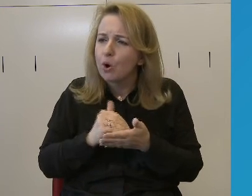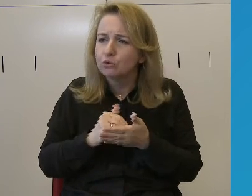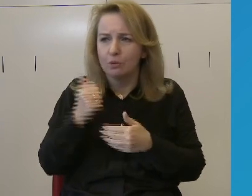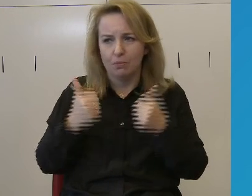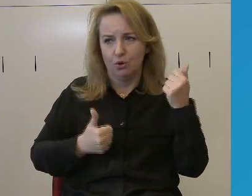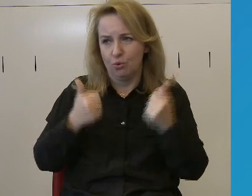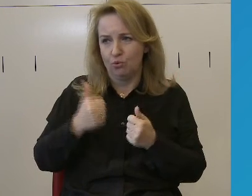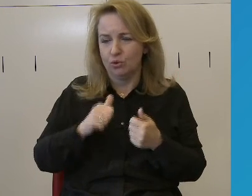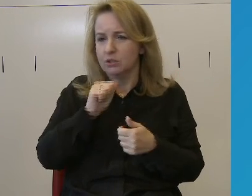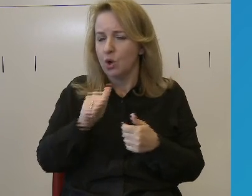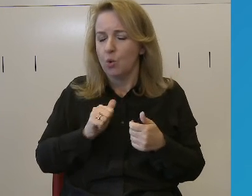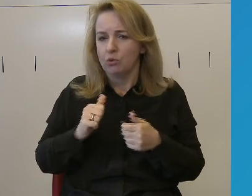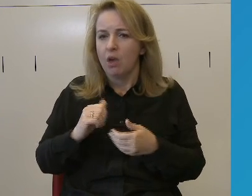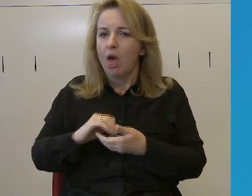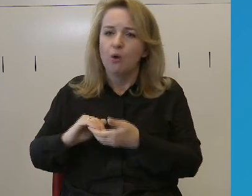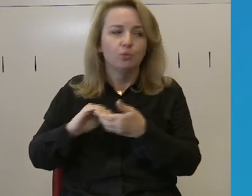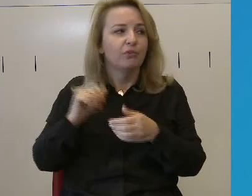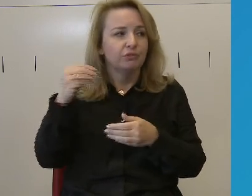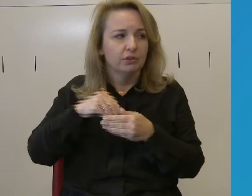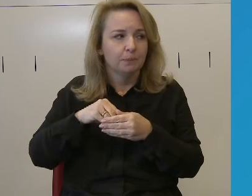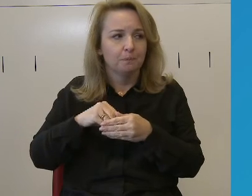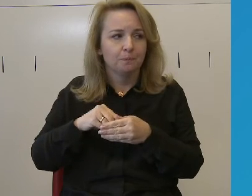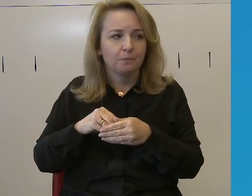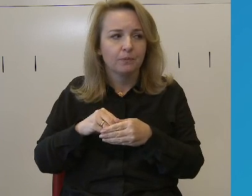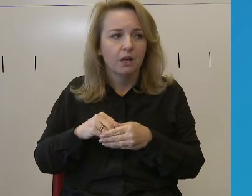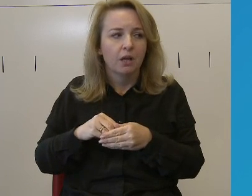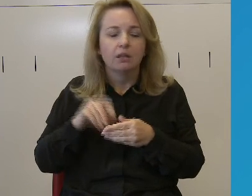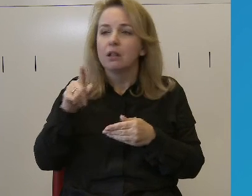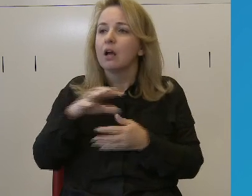konkurencyjności Unii Europejskiej w skali globalnej.